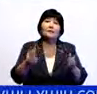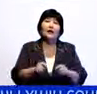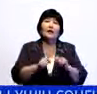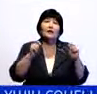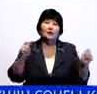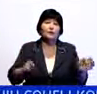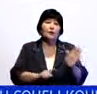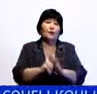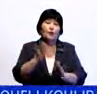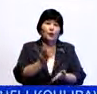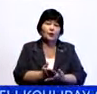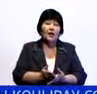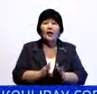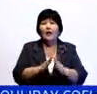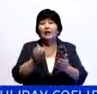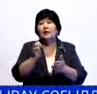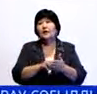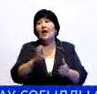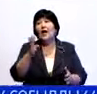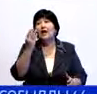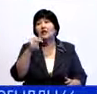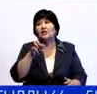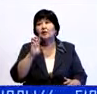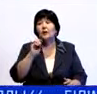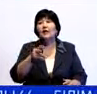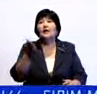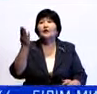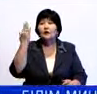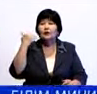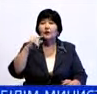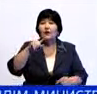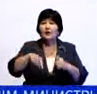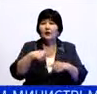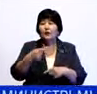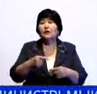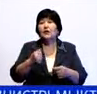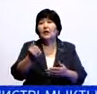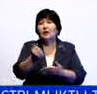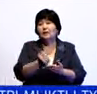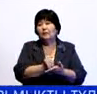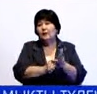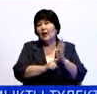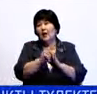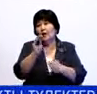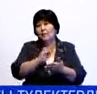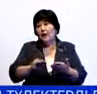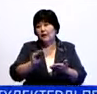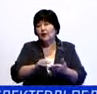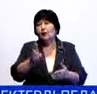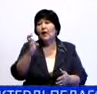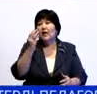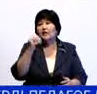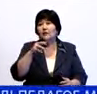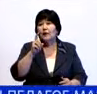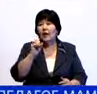отыр. Кітап негізінен Әшімханның түп-тұқиянынан бастап, бүкіл осы шежіресінен бастадық. Одан кейінгі